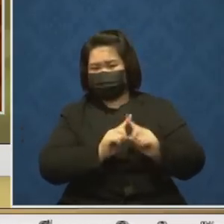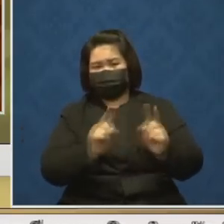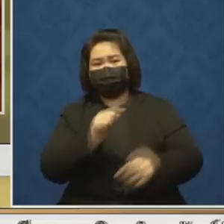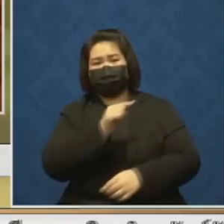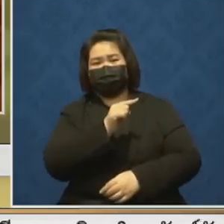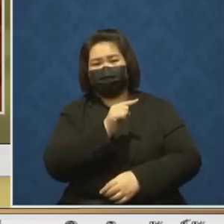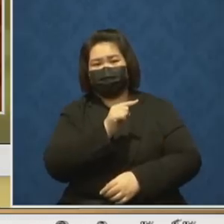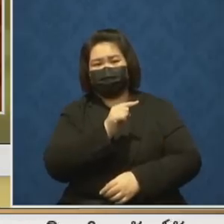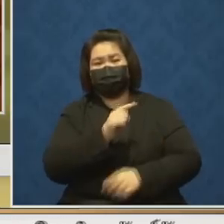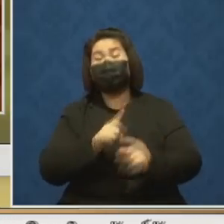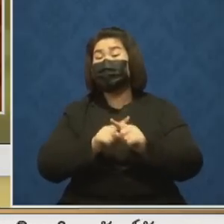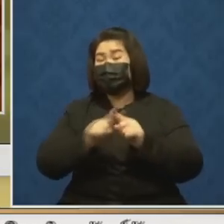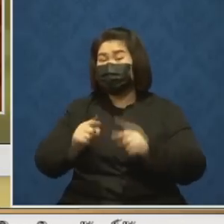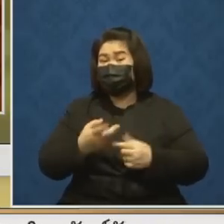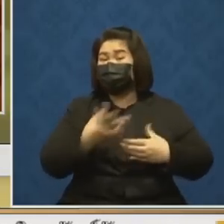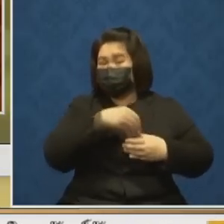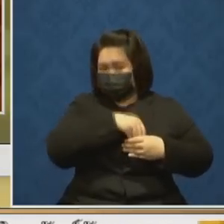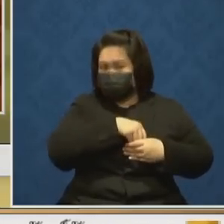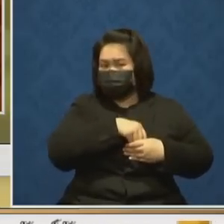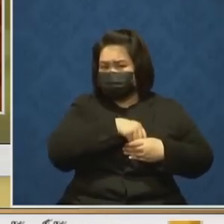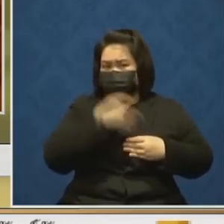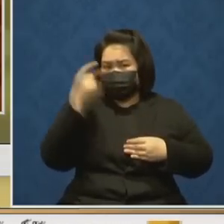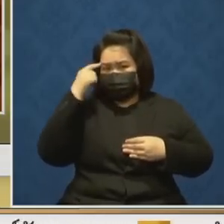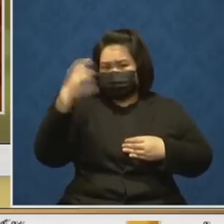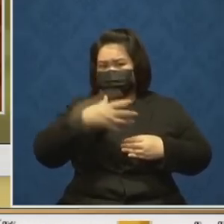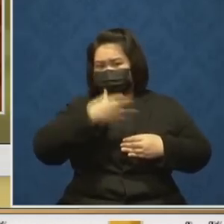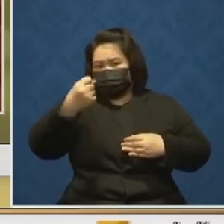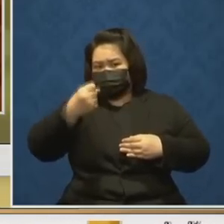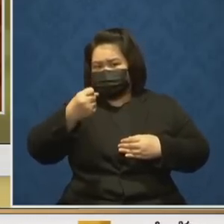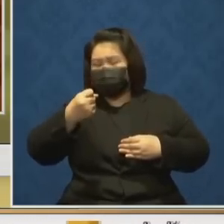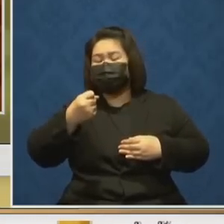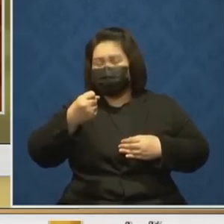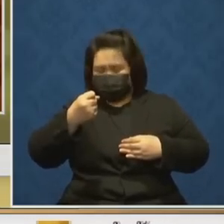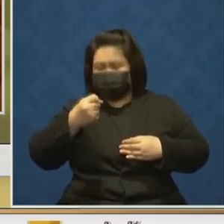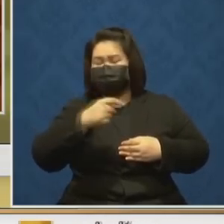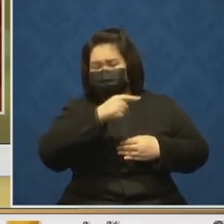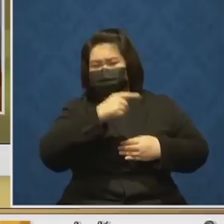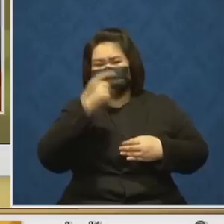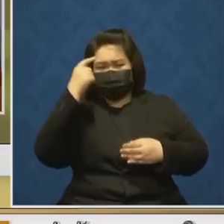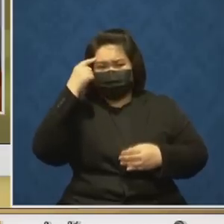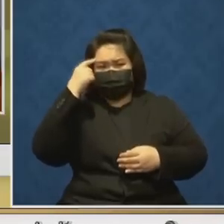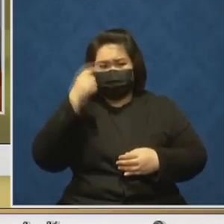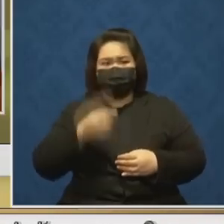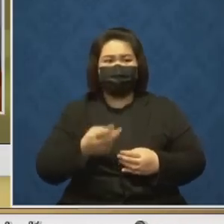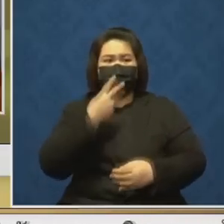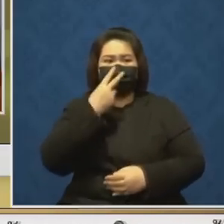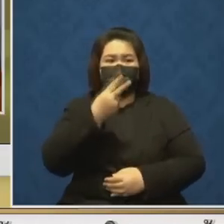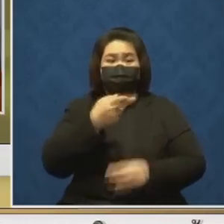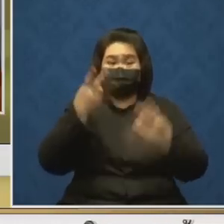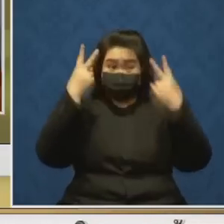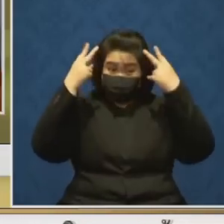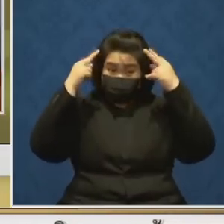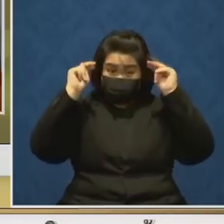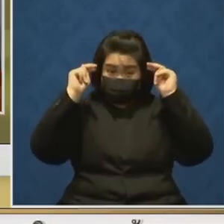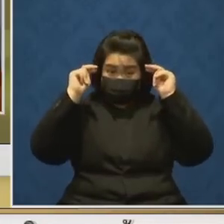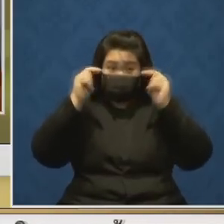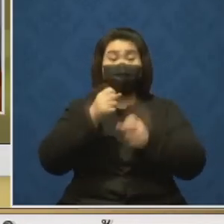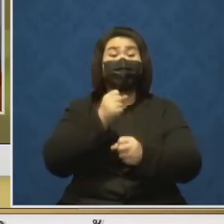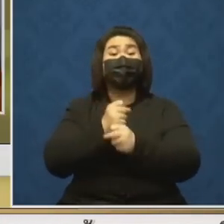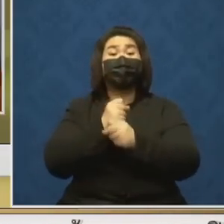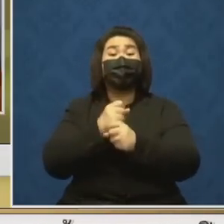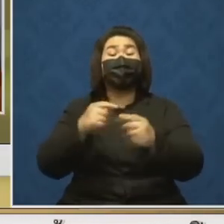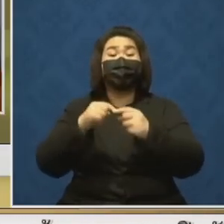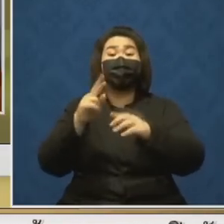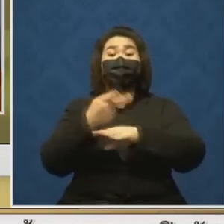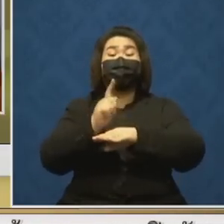ก็ในเมื่อมีจิทสำนึพระ każ gor lectionจึไม่ประกใจที่เราจะได้พลเห็ภลเอกประยุธน์ Attowaไปเป็ปาฐาน